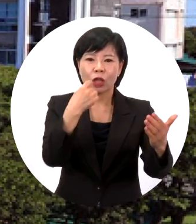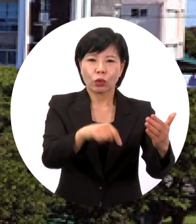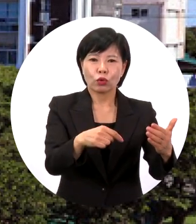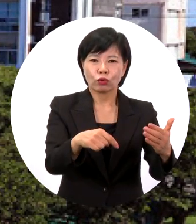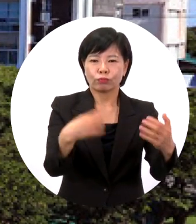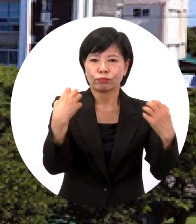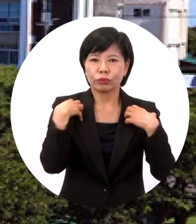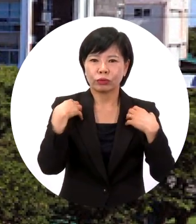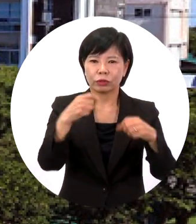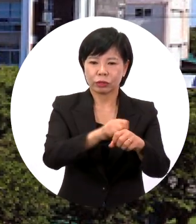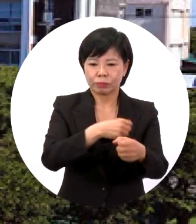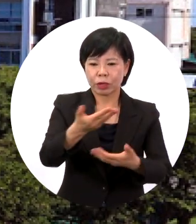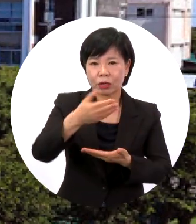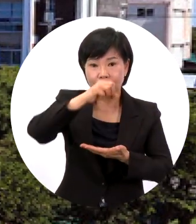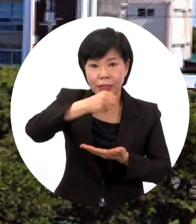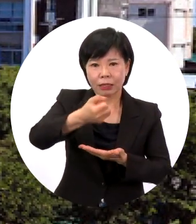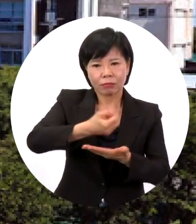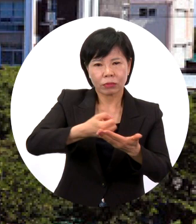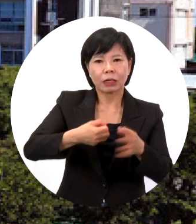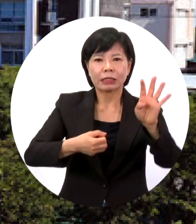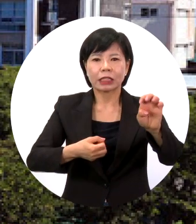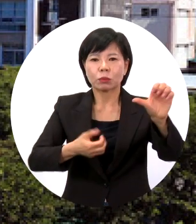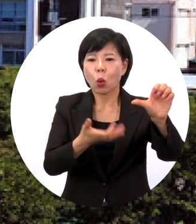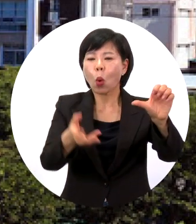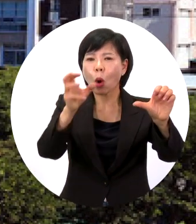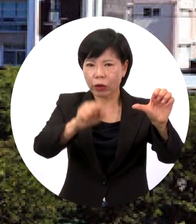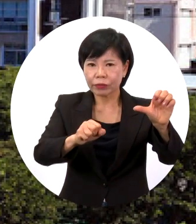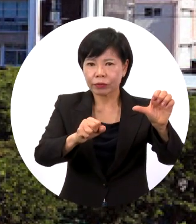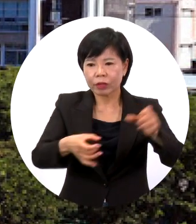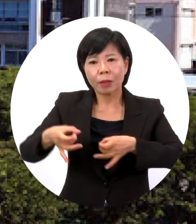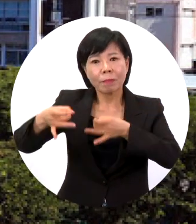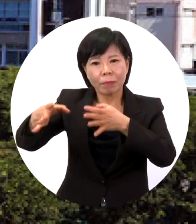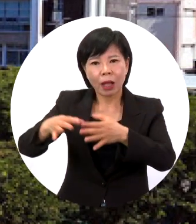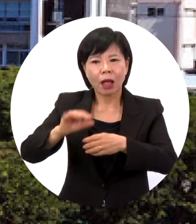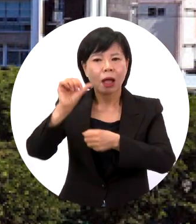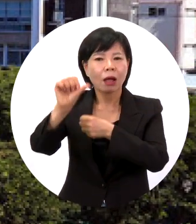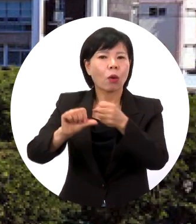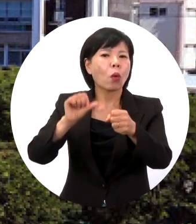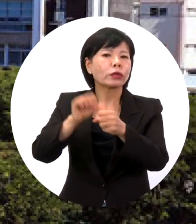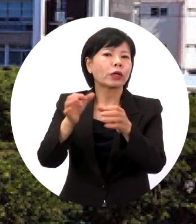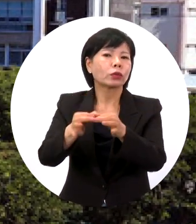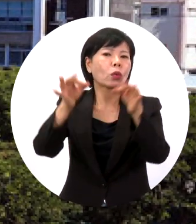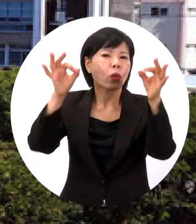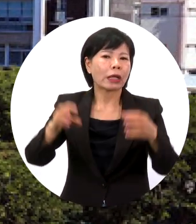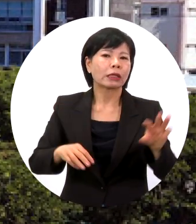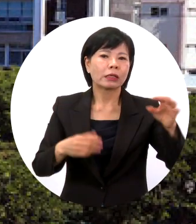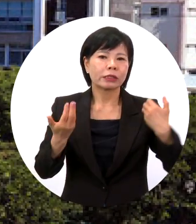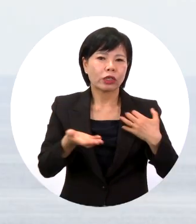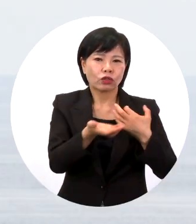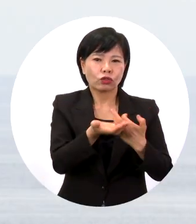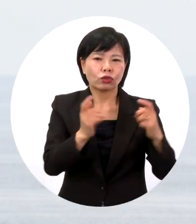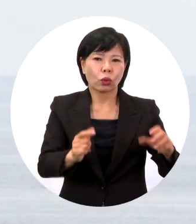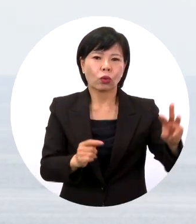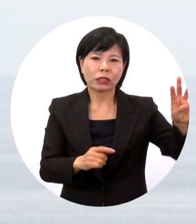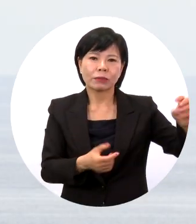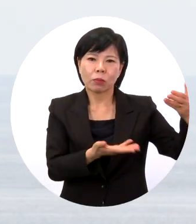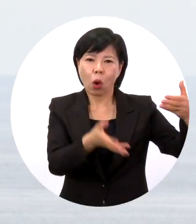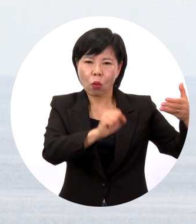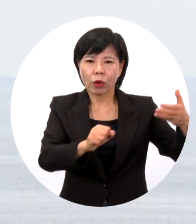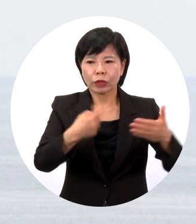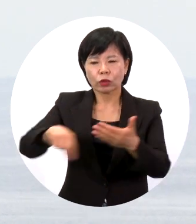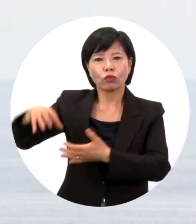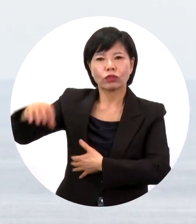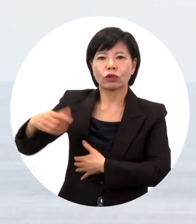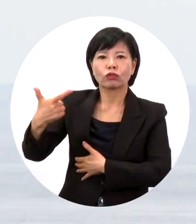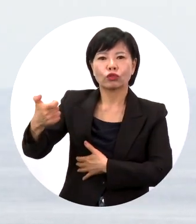교육부 특별교부금 최대 45억 원과 함께 향후 5년간 제주도 30억 원, 제주도 교육청 60억